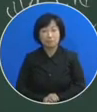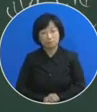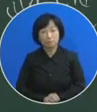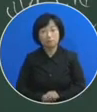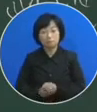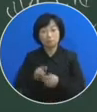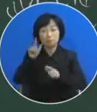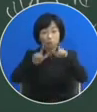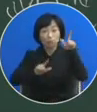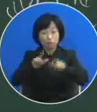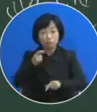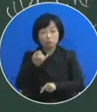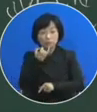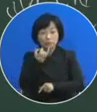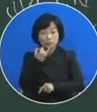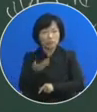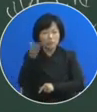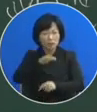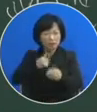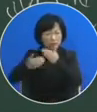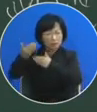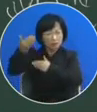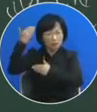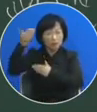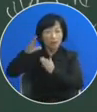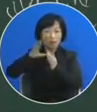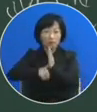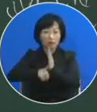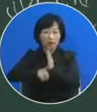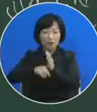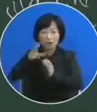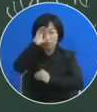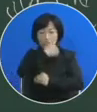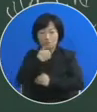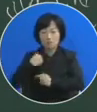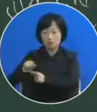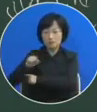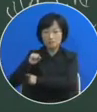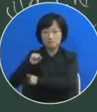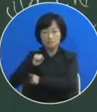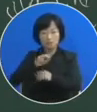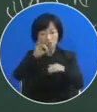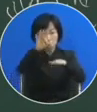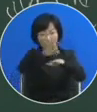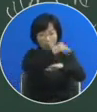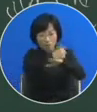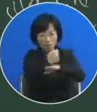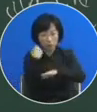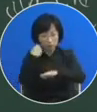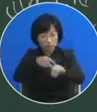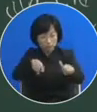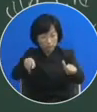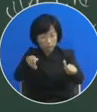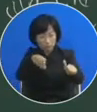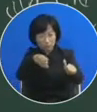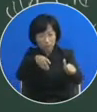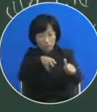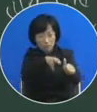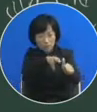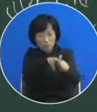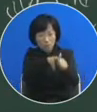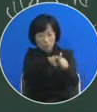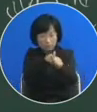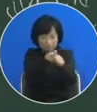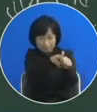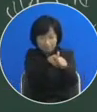that's a good thing. 근데 옛날에 얼마나 막강했나 하면 왕을 마음대로했어요. But how powerful was he back in the Middle Ages? That he could do whatever he wanted with the king.